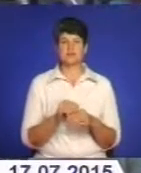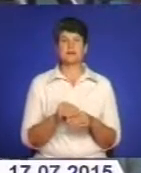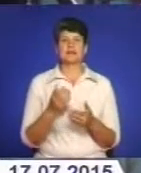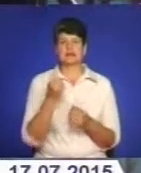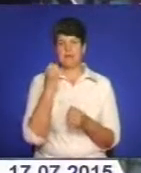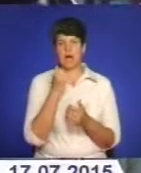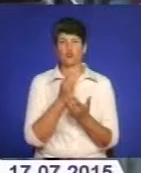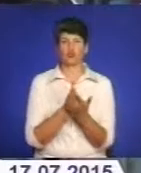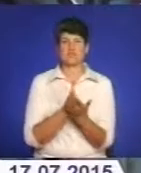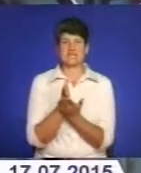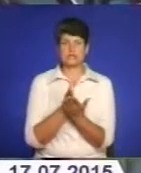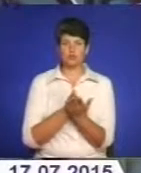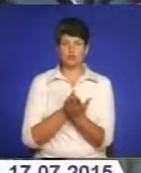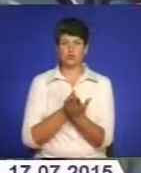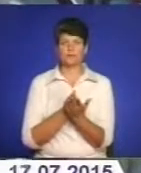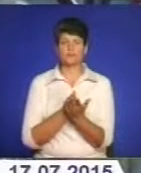службу.